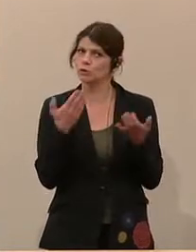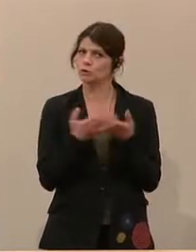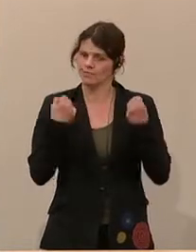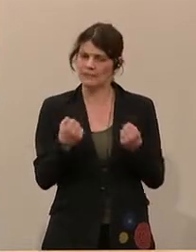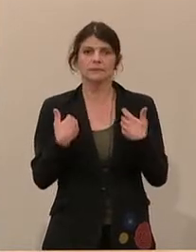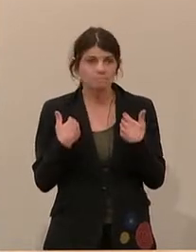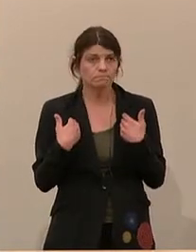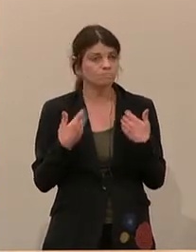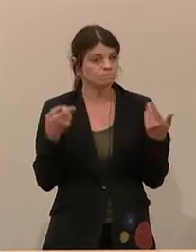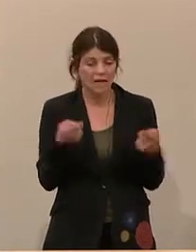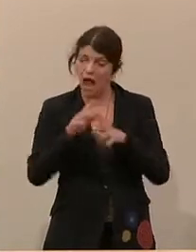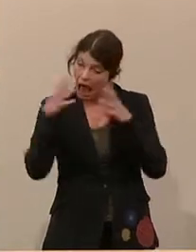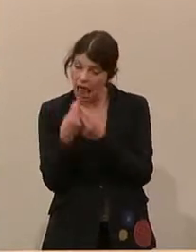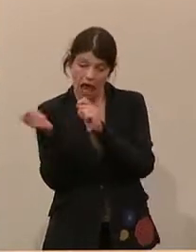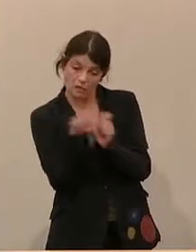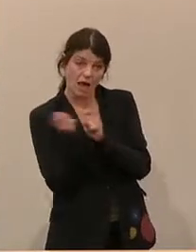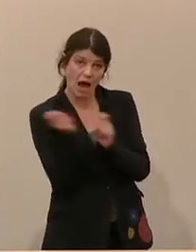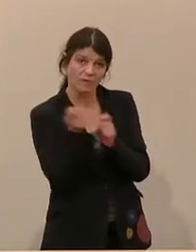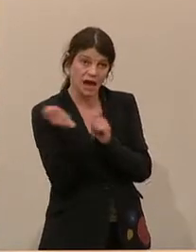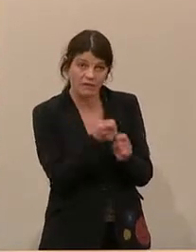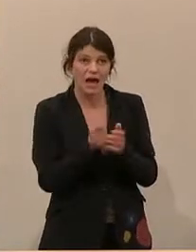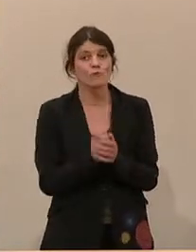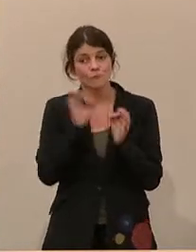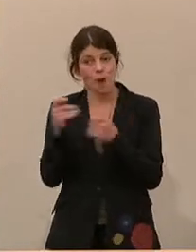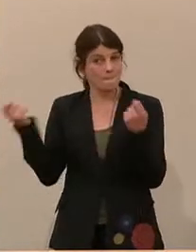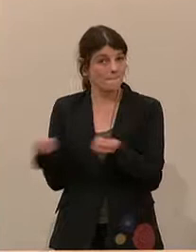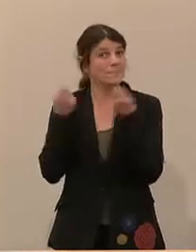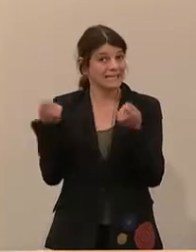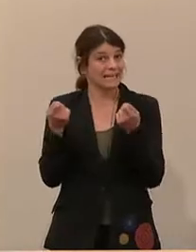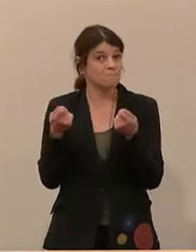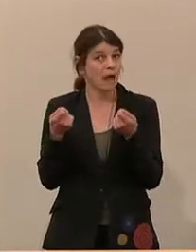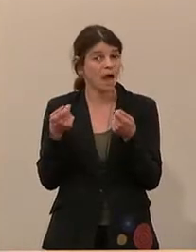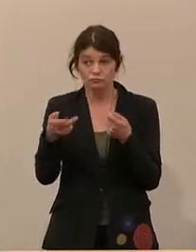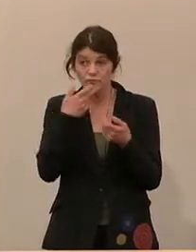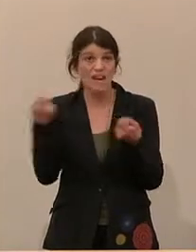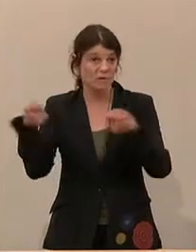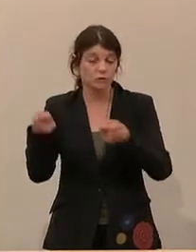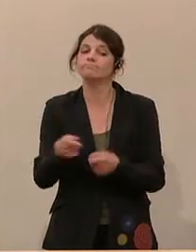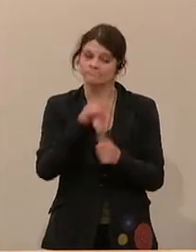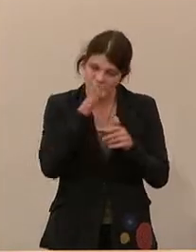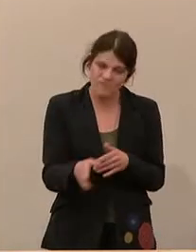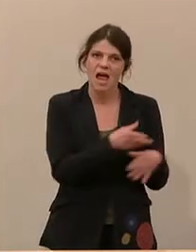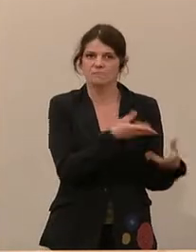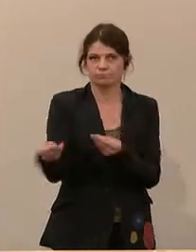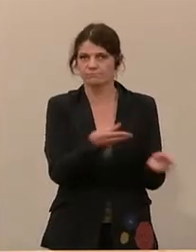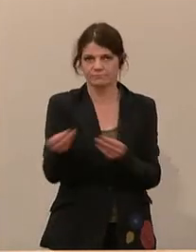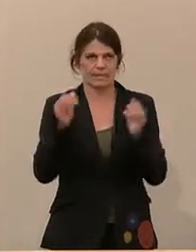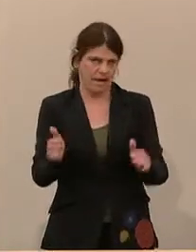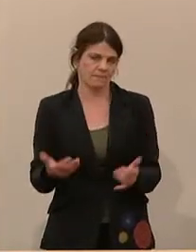garantiert, dass dort alle Anträge und für die Betriebe, die investieren, auch abgewickelt werden